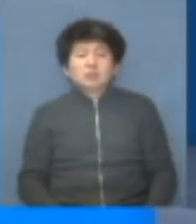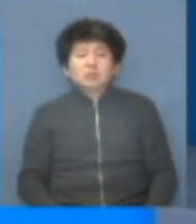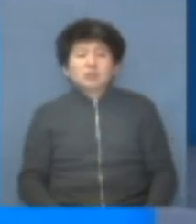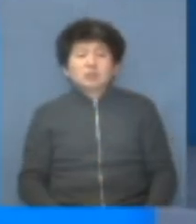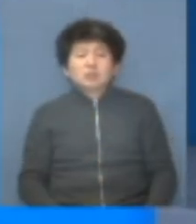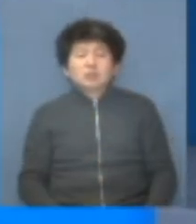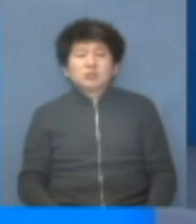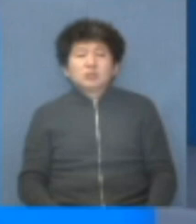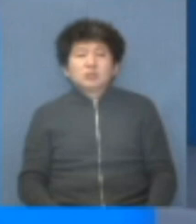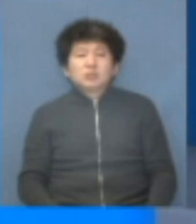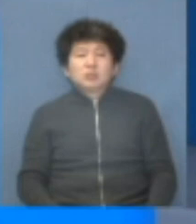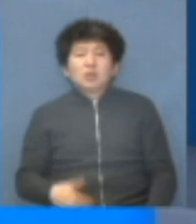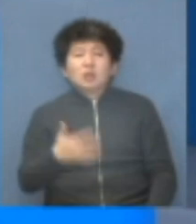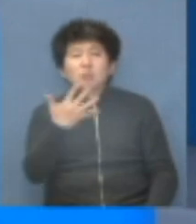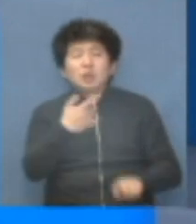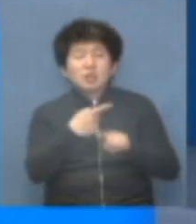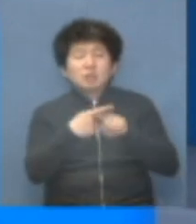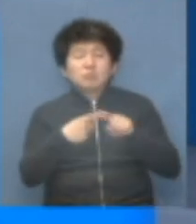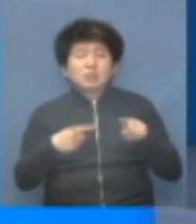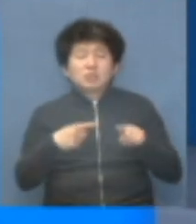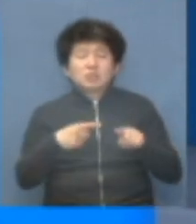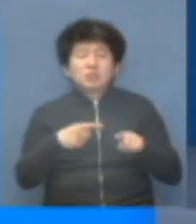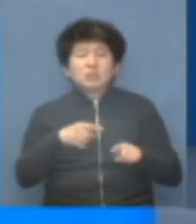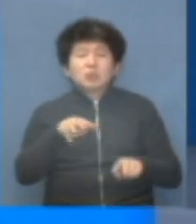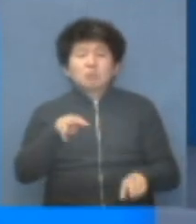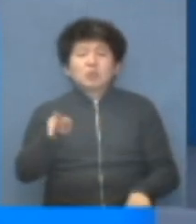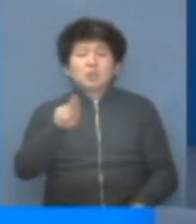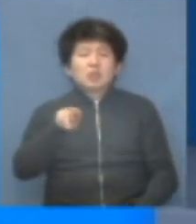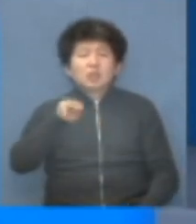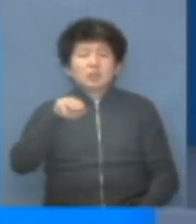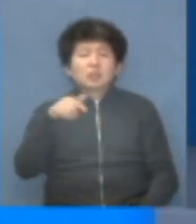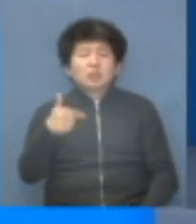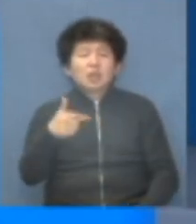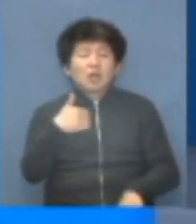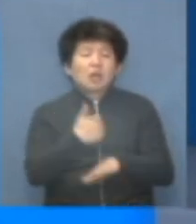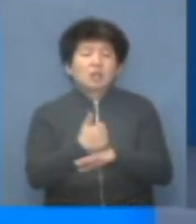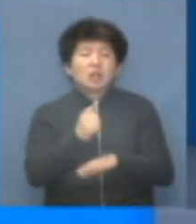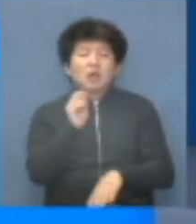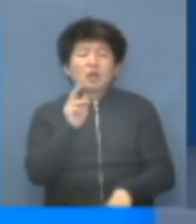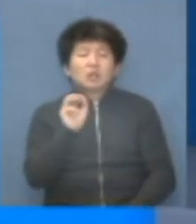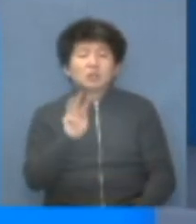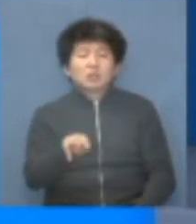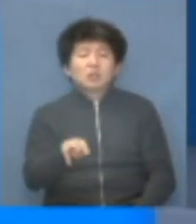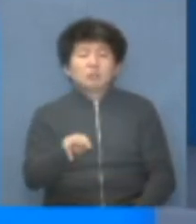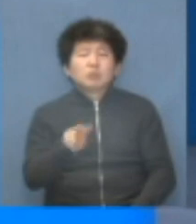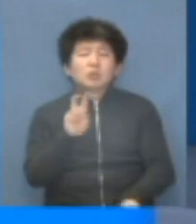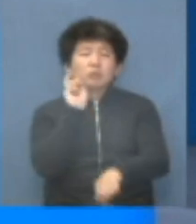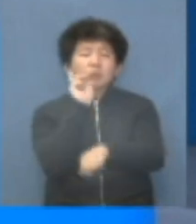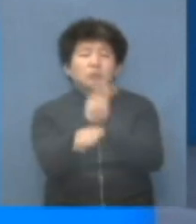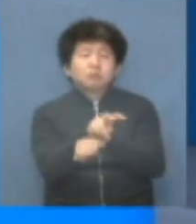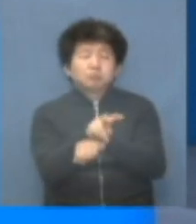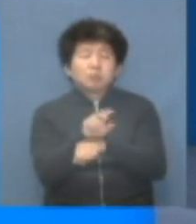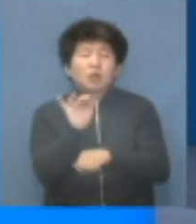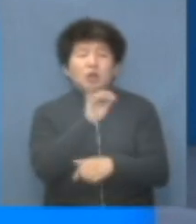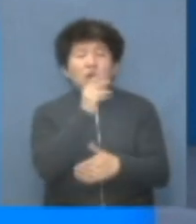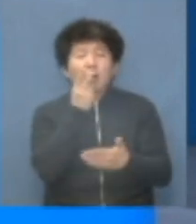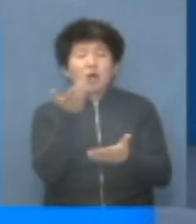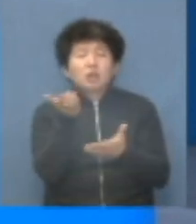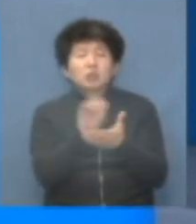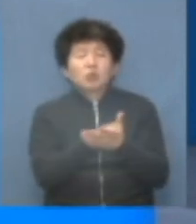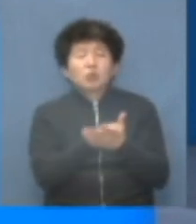территории предусмотрено 5,5 миллиардов тенге. Глава региона Ермек Кушербаев посетил объект и ознакомился с ходом работ.